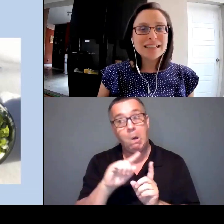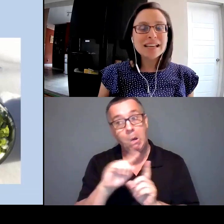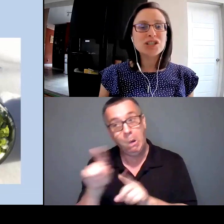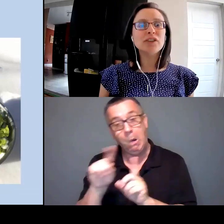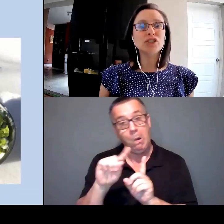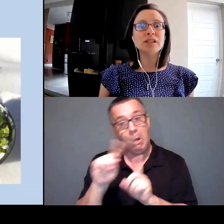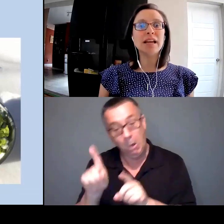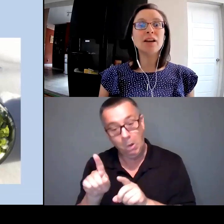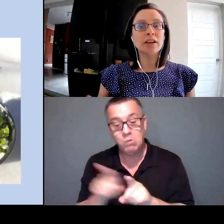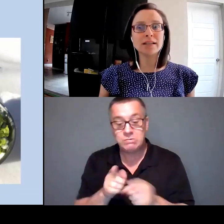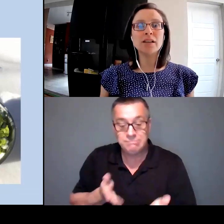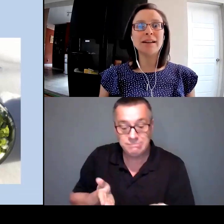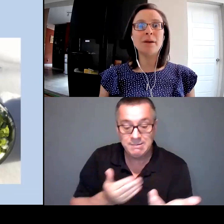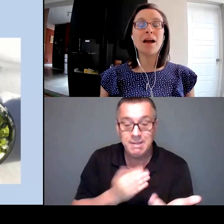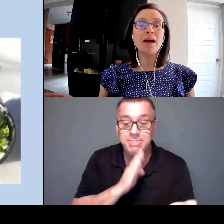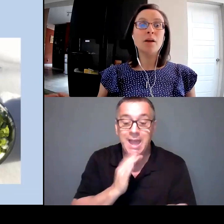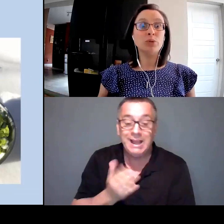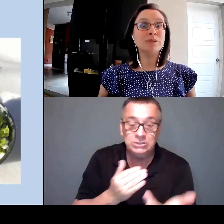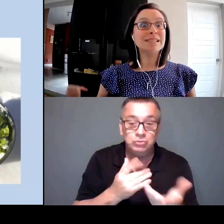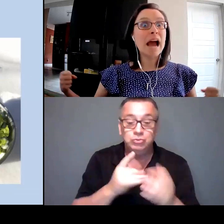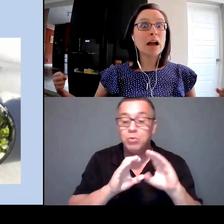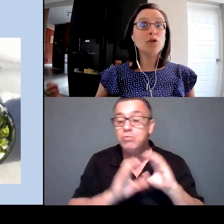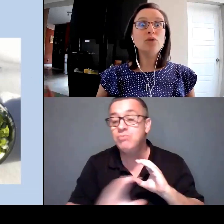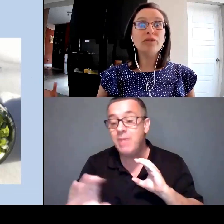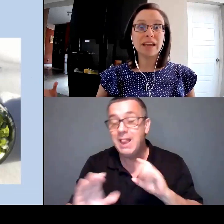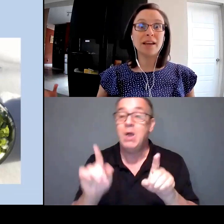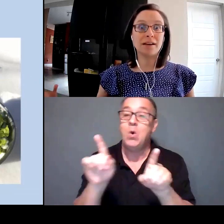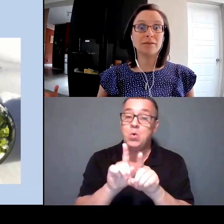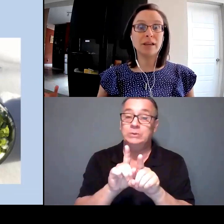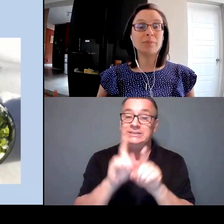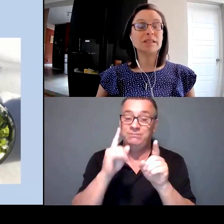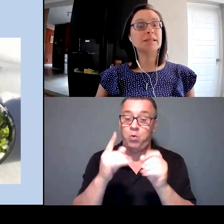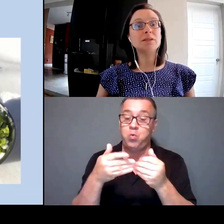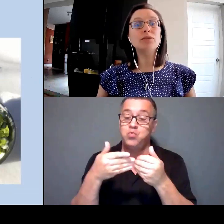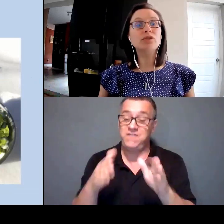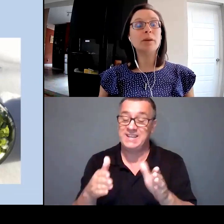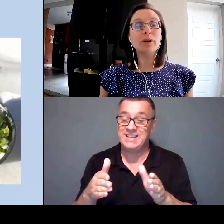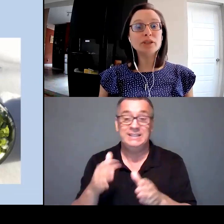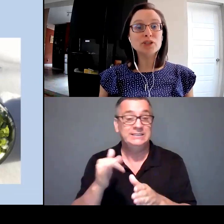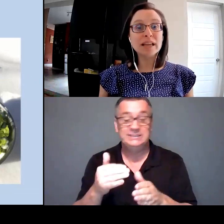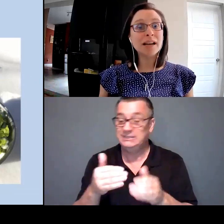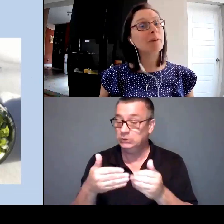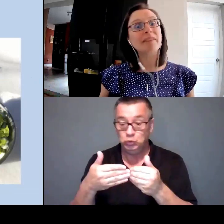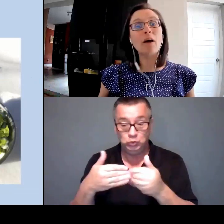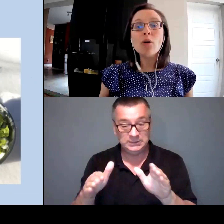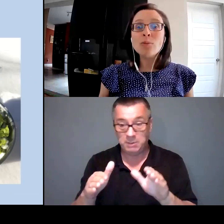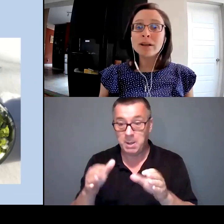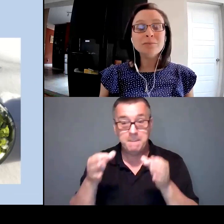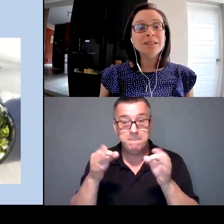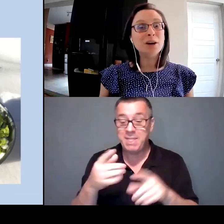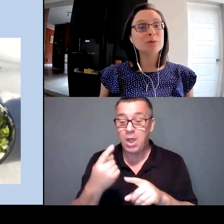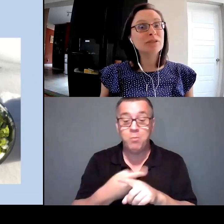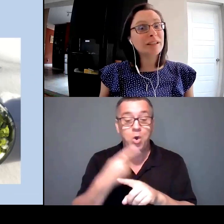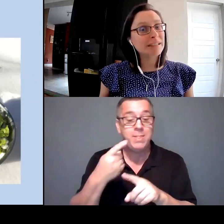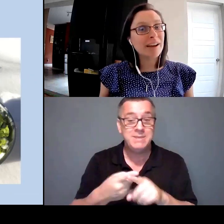aller déneiger votre tunnel occasionnellement, puis aussi à l'ouvrir. OK? Parce que si vous n'ouvrez pas votre tunnel pendant 1 mois et